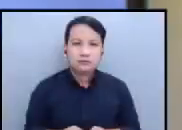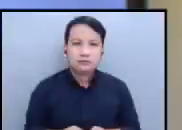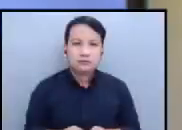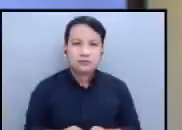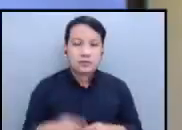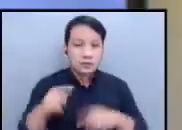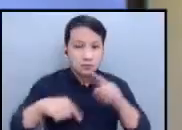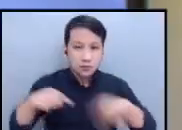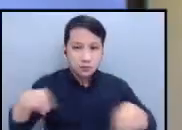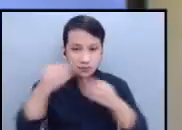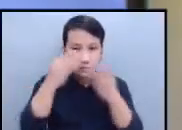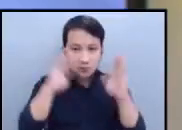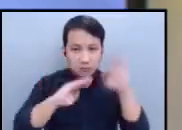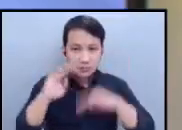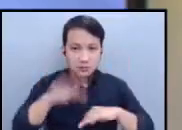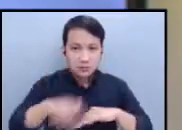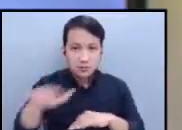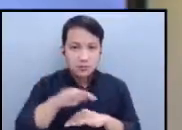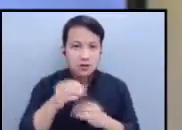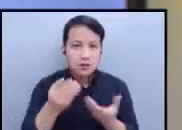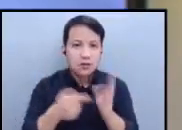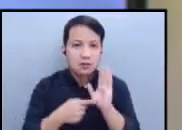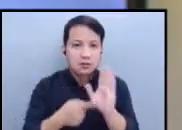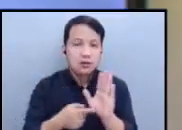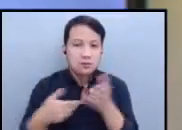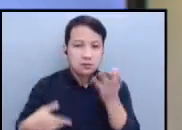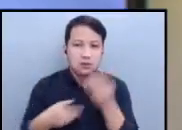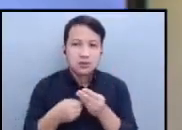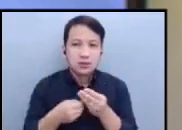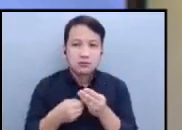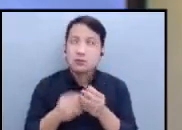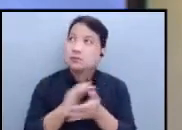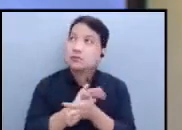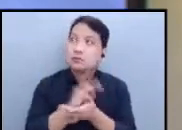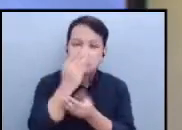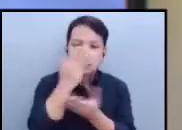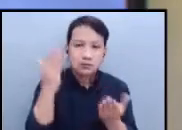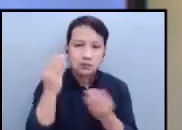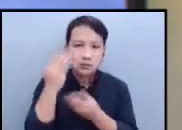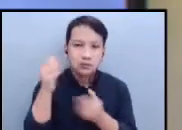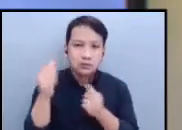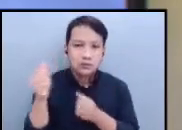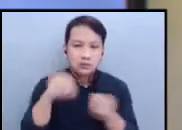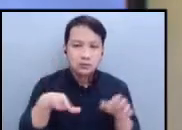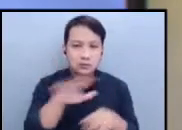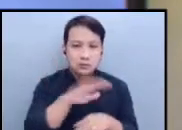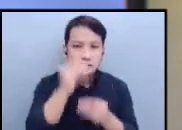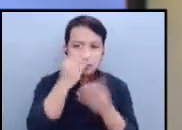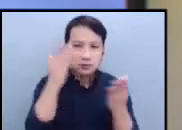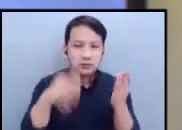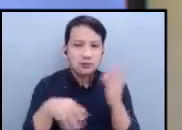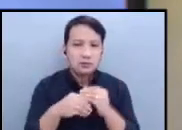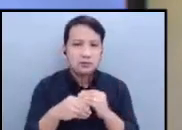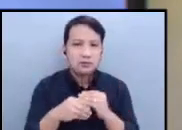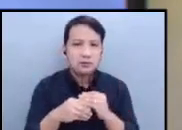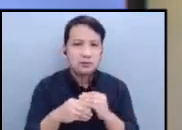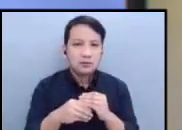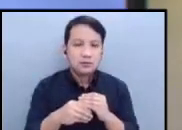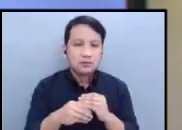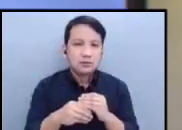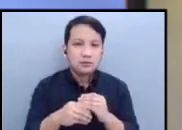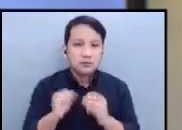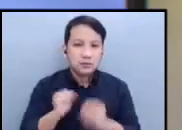Ibang problema naman kasunod ng pandemya ang naistugunan ng mga tumatakbo para sa